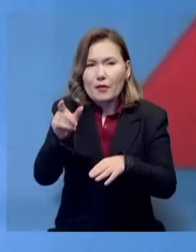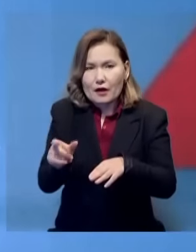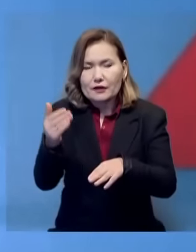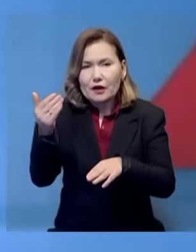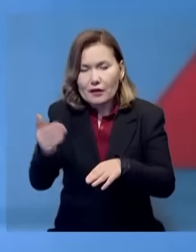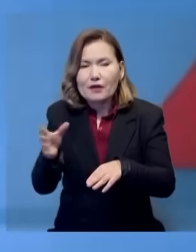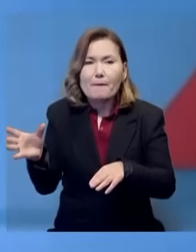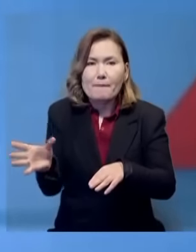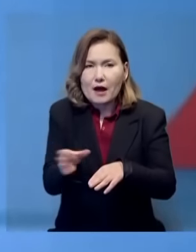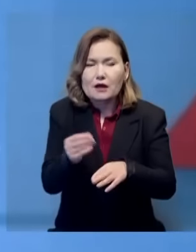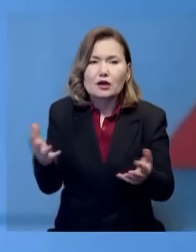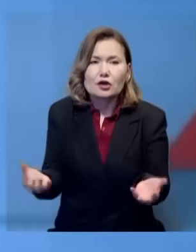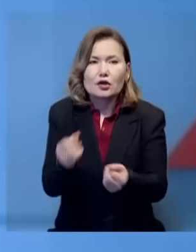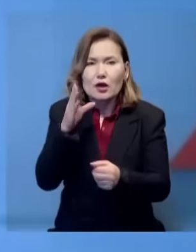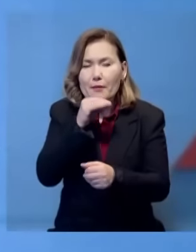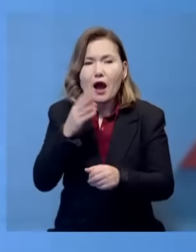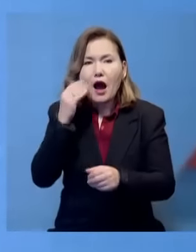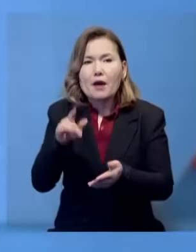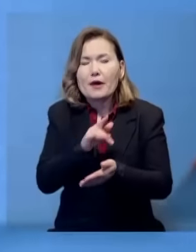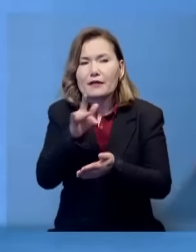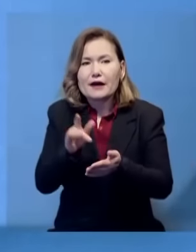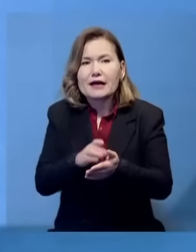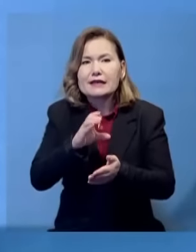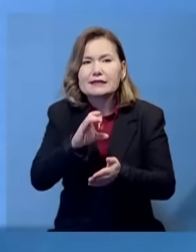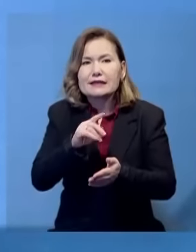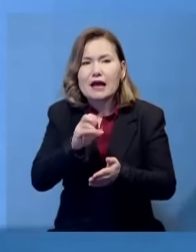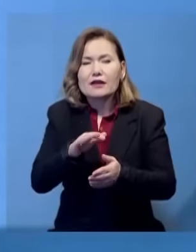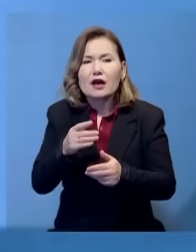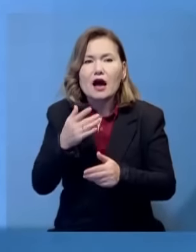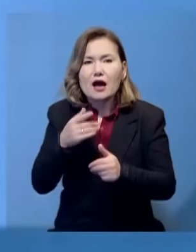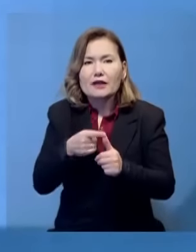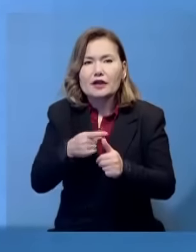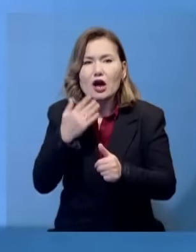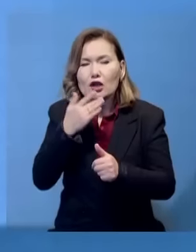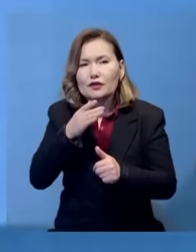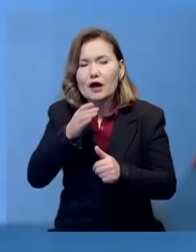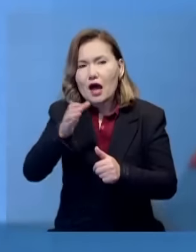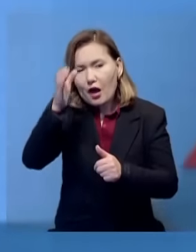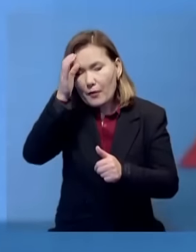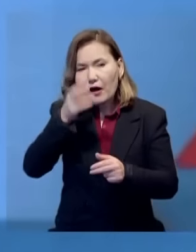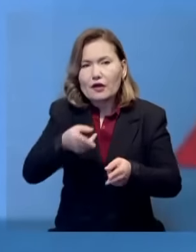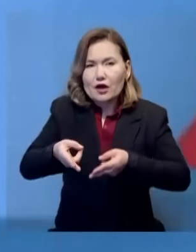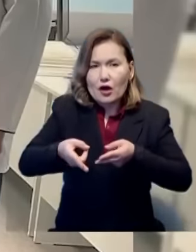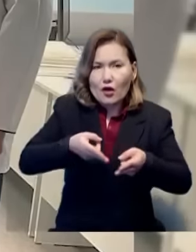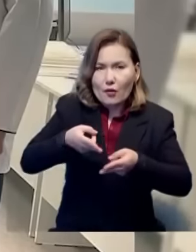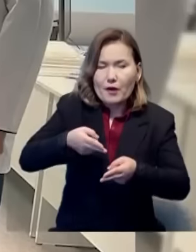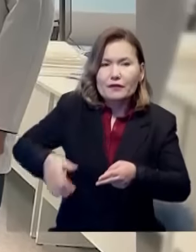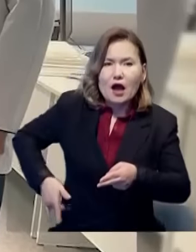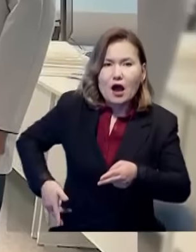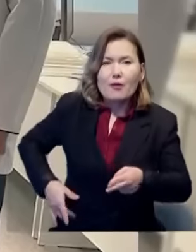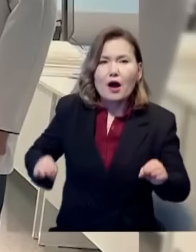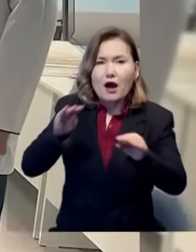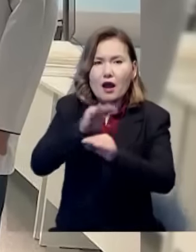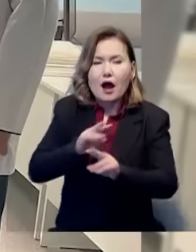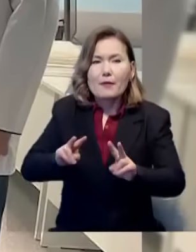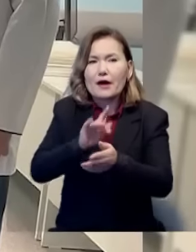қарай бәрі сәтті аяқталды. Алматы қаласының Сызғанов атындағы ұлттық хирургия ғылыми орталығында бауырды ауыстыру, Астана қаласының